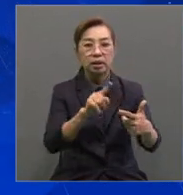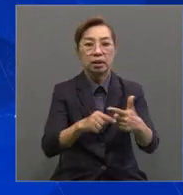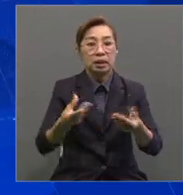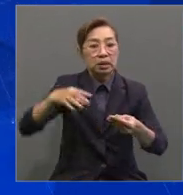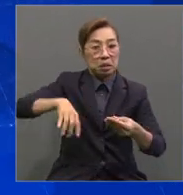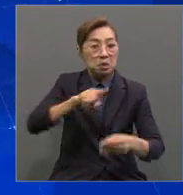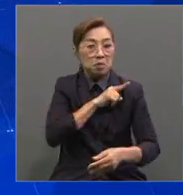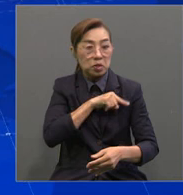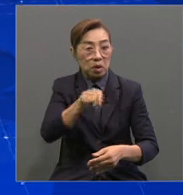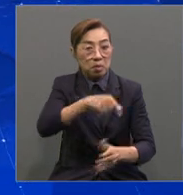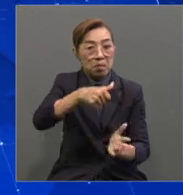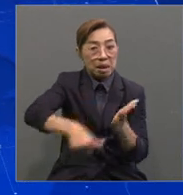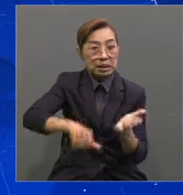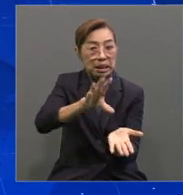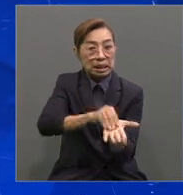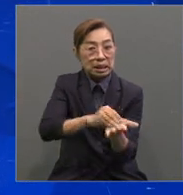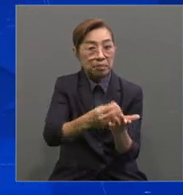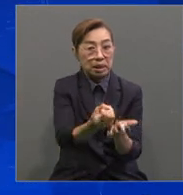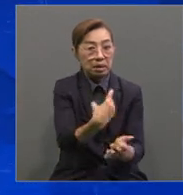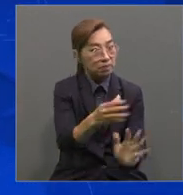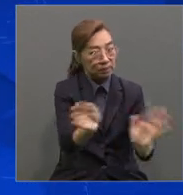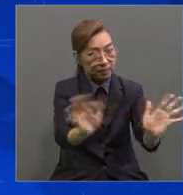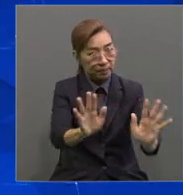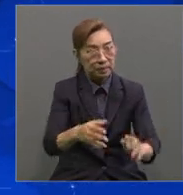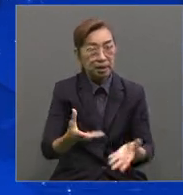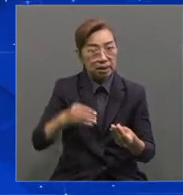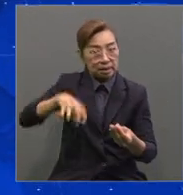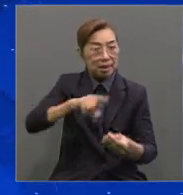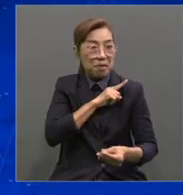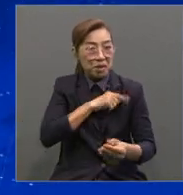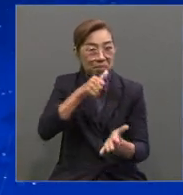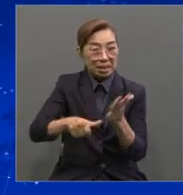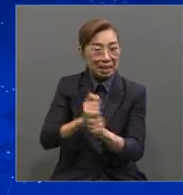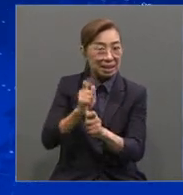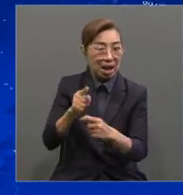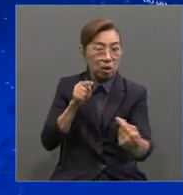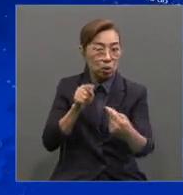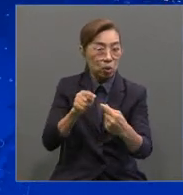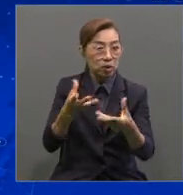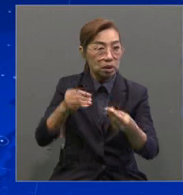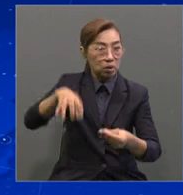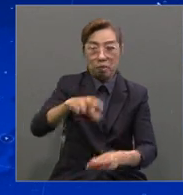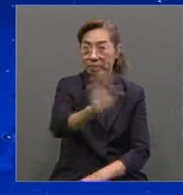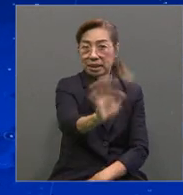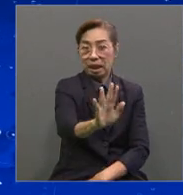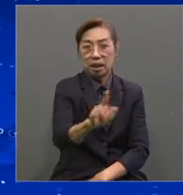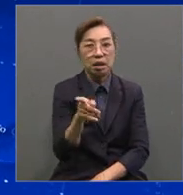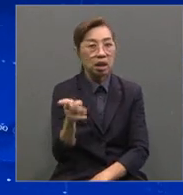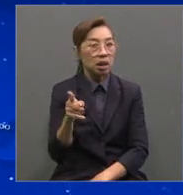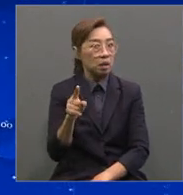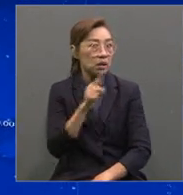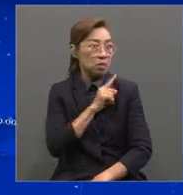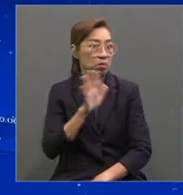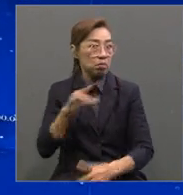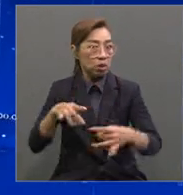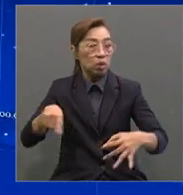มีหน้าที่ในการเก็บภาษีที่ดินแล้วก็สิ่งปลูกสร้างนะคะย้ำกันก่อนนะคะอันนี้ไม่ใช่หน้าที่ในการเก็บภาษีที่ดิน